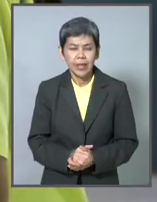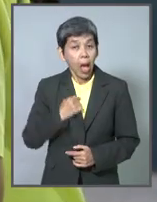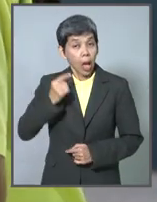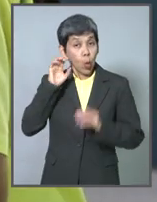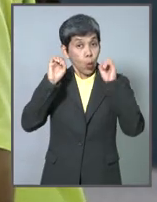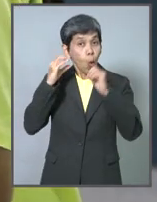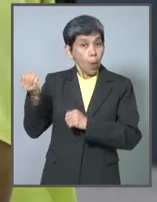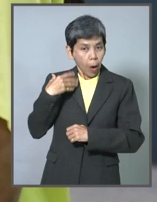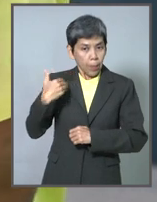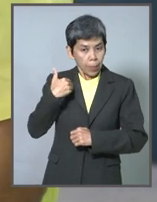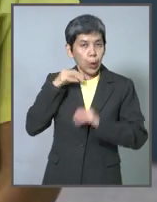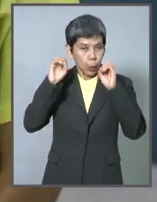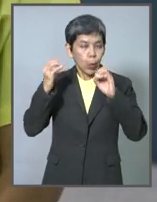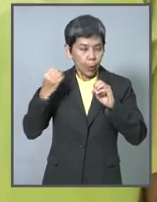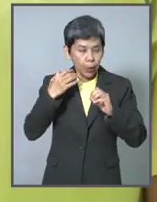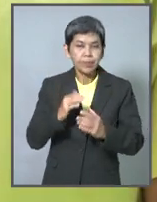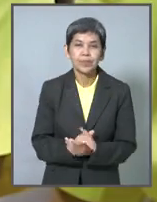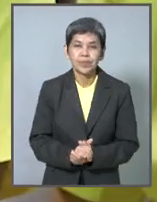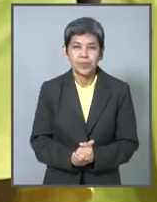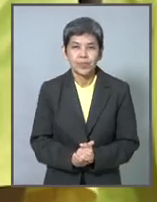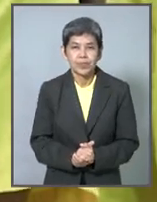ข่าวจากครูที่โรงเรียนครับ